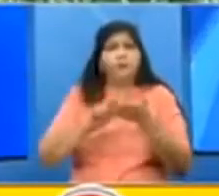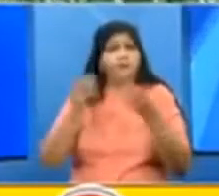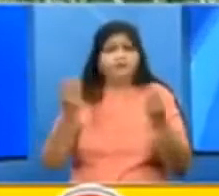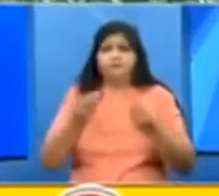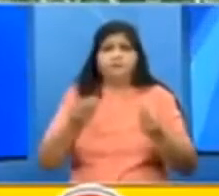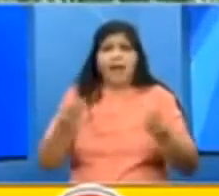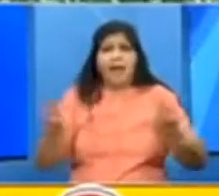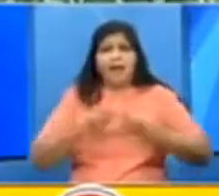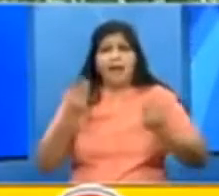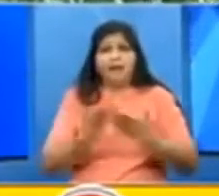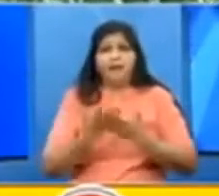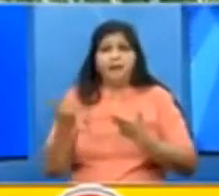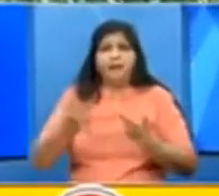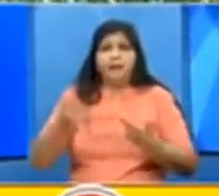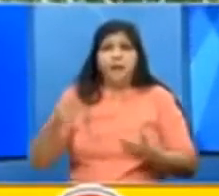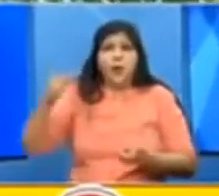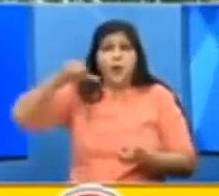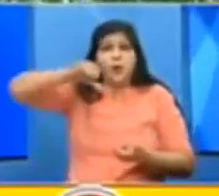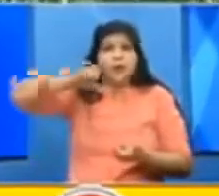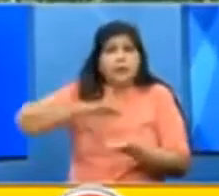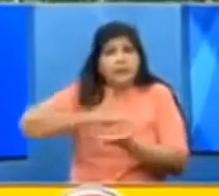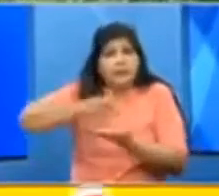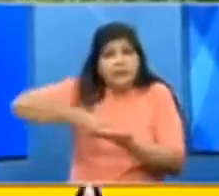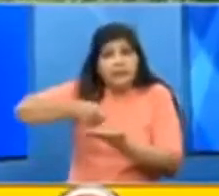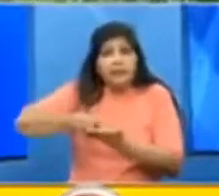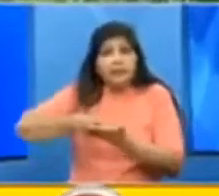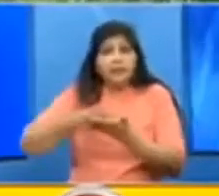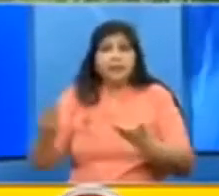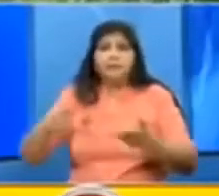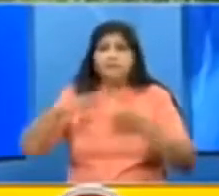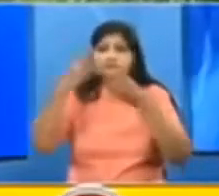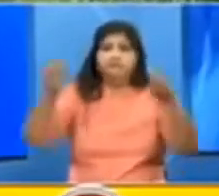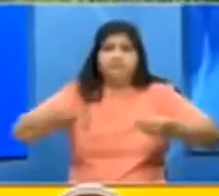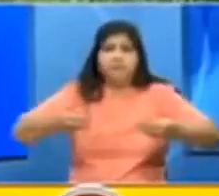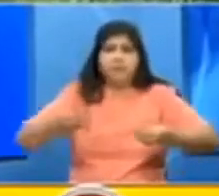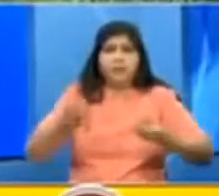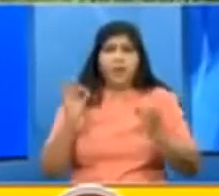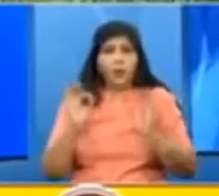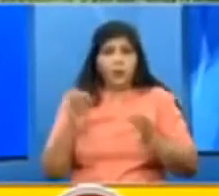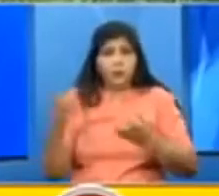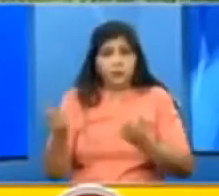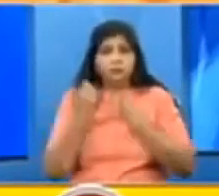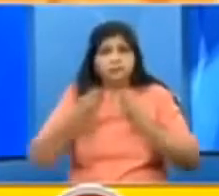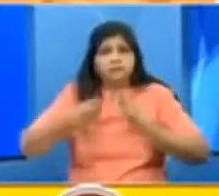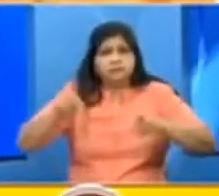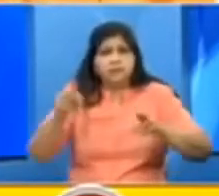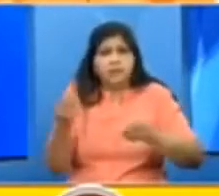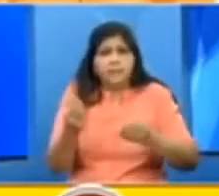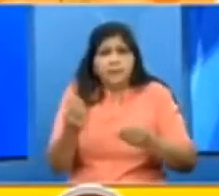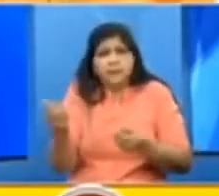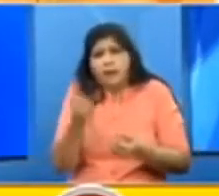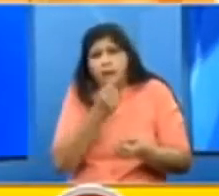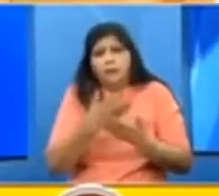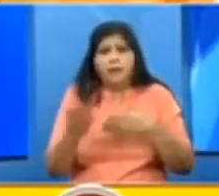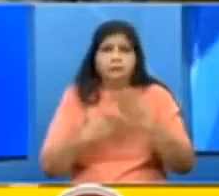तेल बाजार में अच्छे दामों में बिकता है। इसकी आजकल काफी मांग भी है। मैं देश